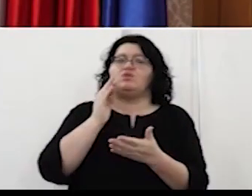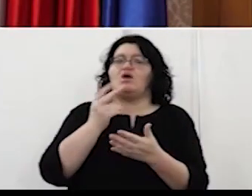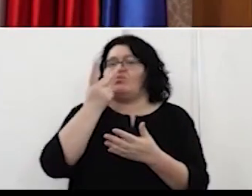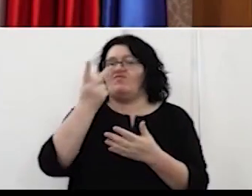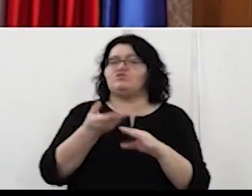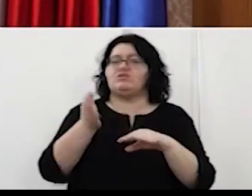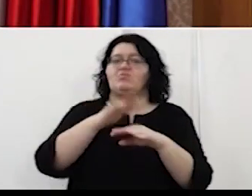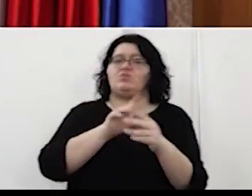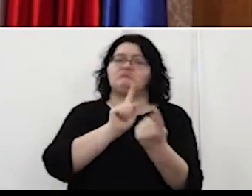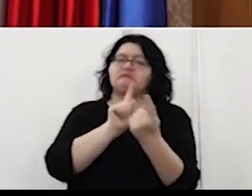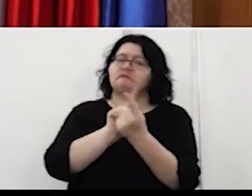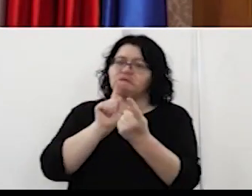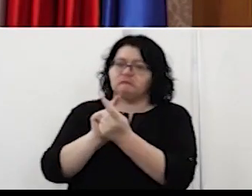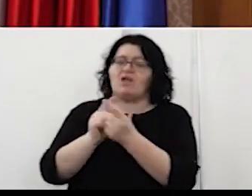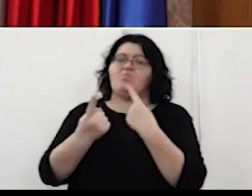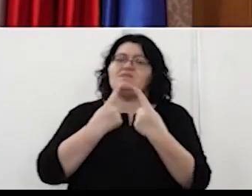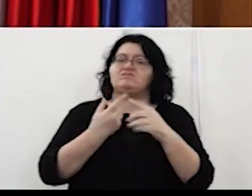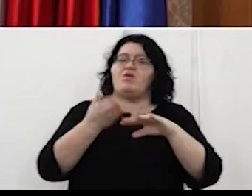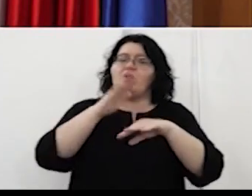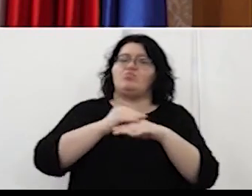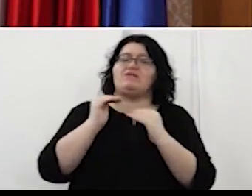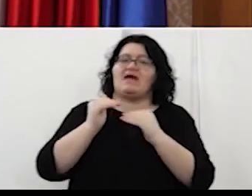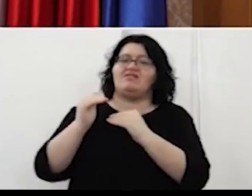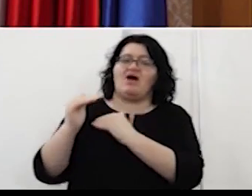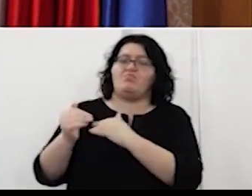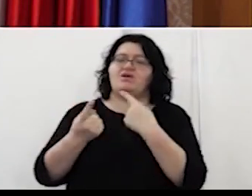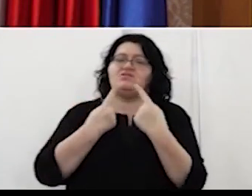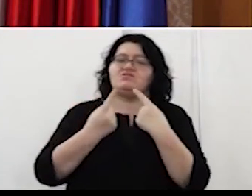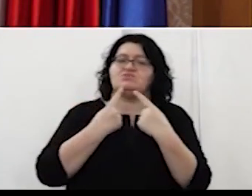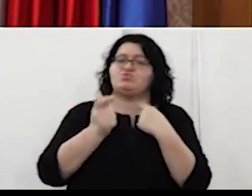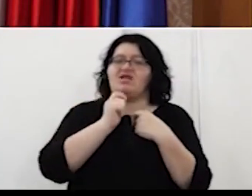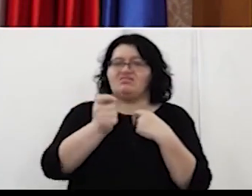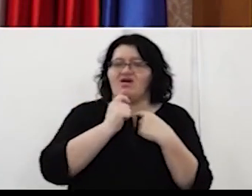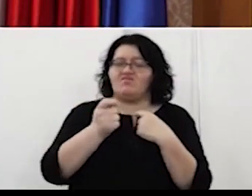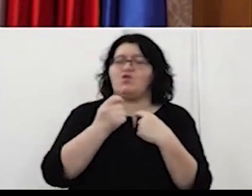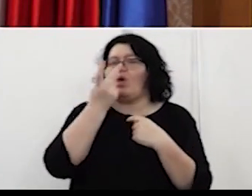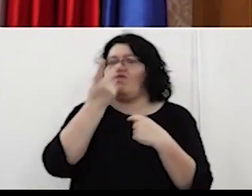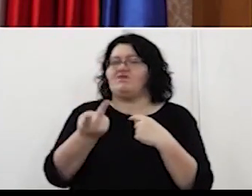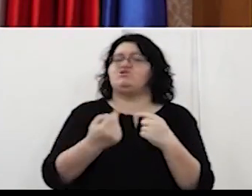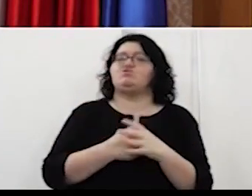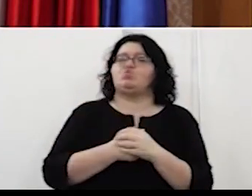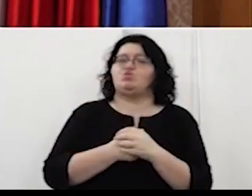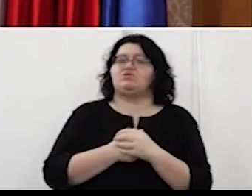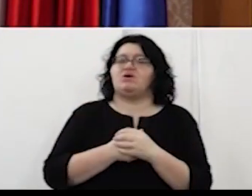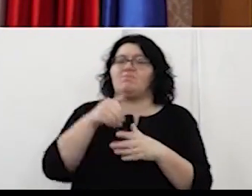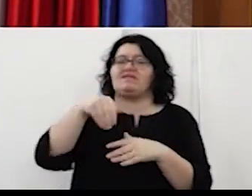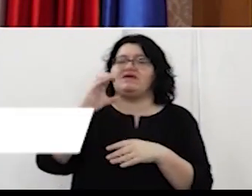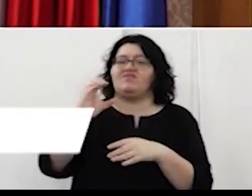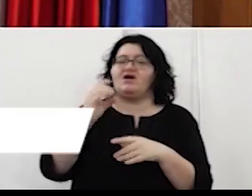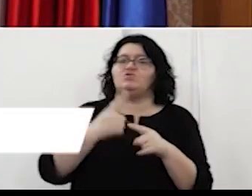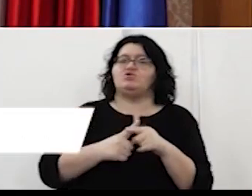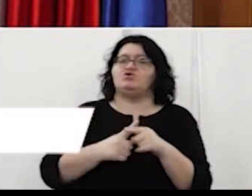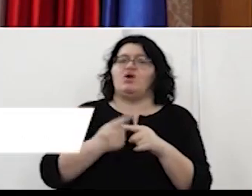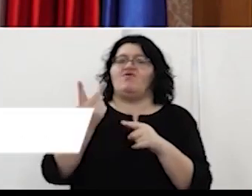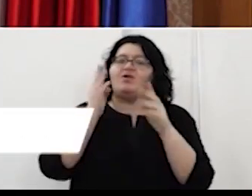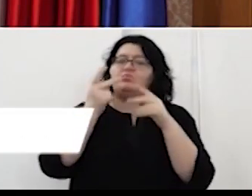văzut de mai multe ori, am avut mai multe etape de interviuri, am constatat că Matei Crebeanu și eu